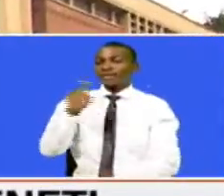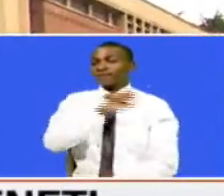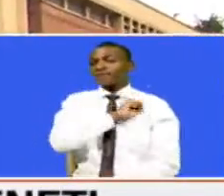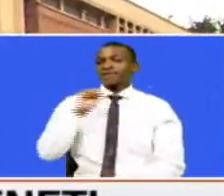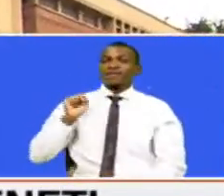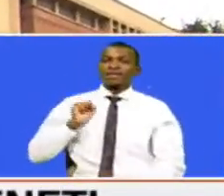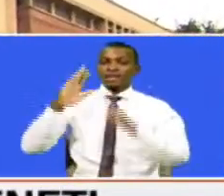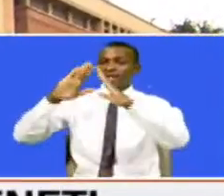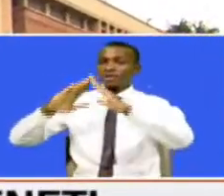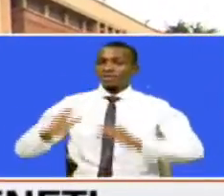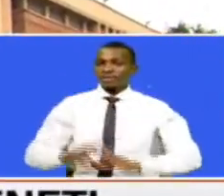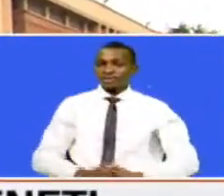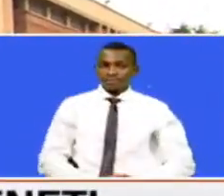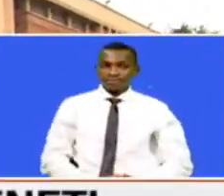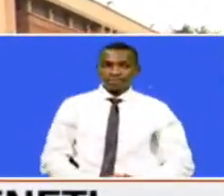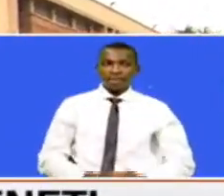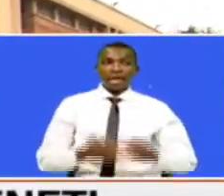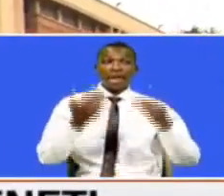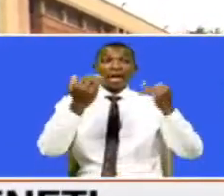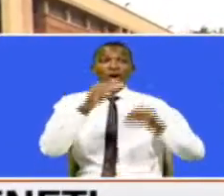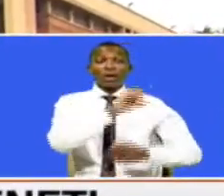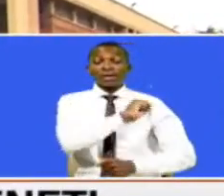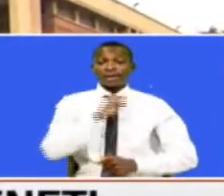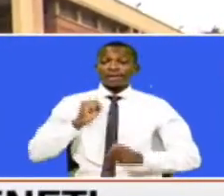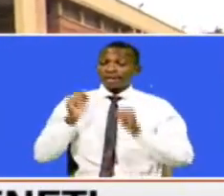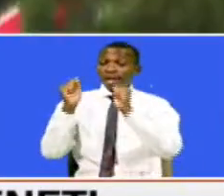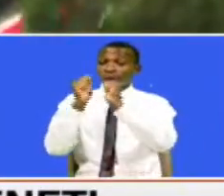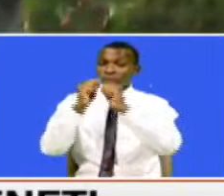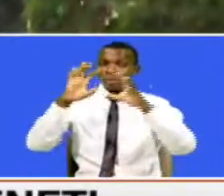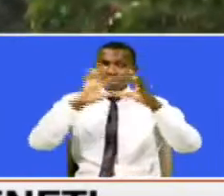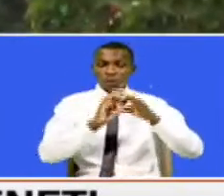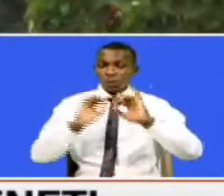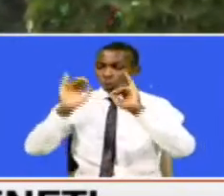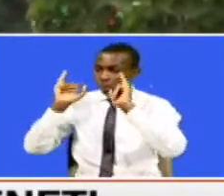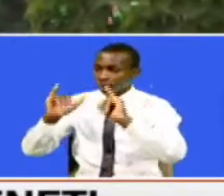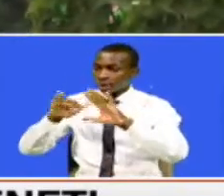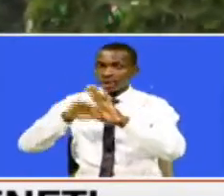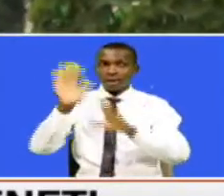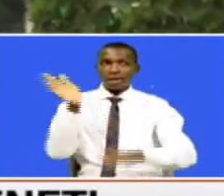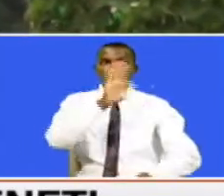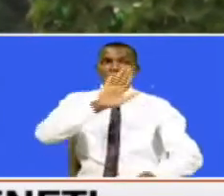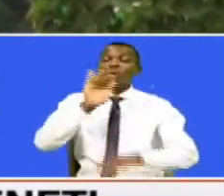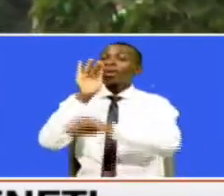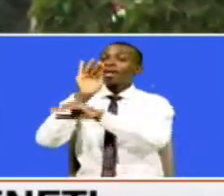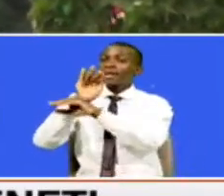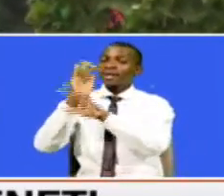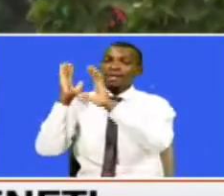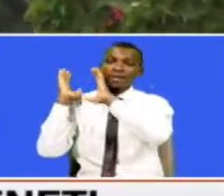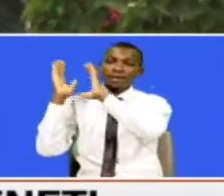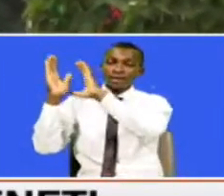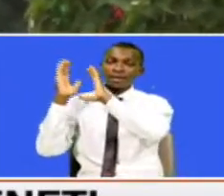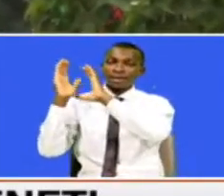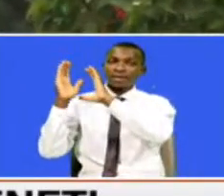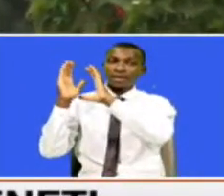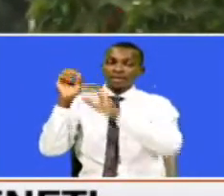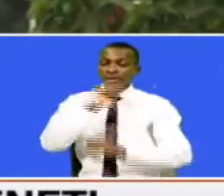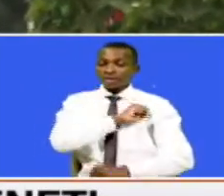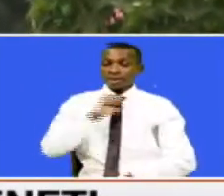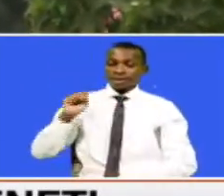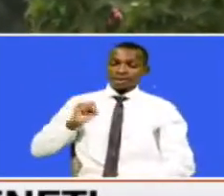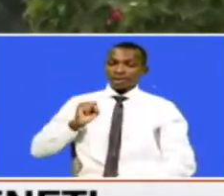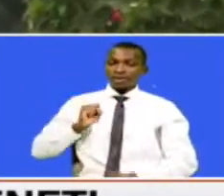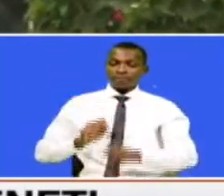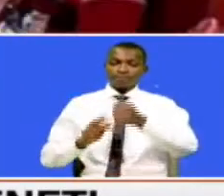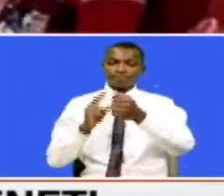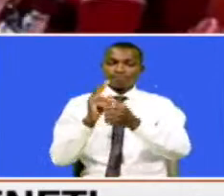Senate. Hata hivyo, maseneta 10 wa Azimio walisalia bungeni, wakiwemo seneta wa Kilifi Stewart Mazayo, seneta wa